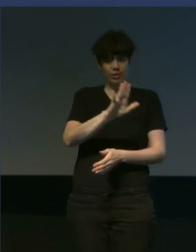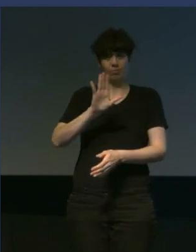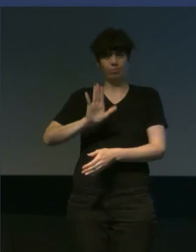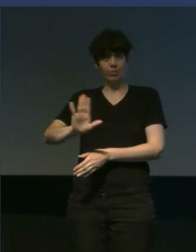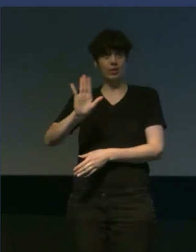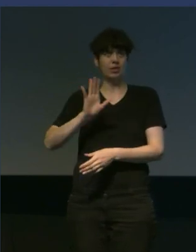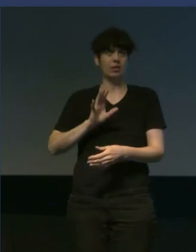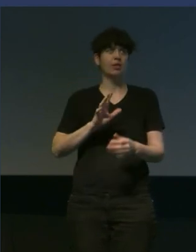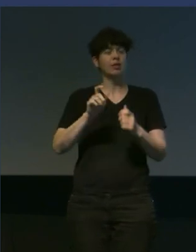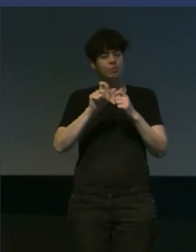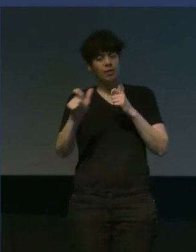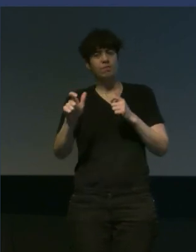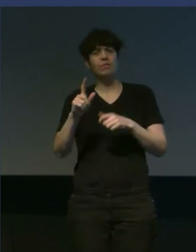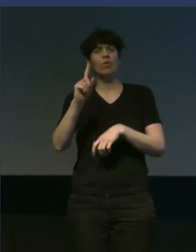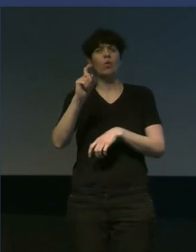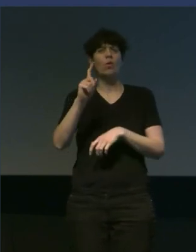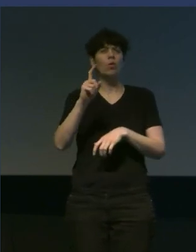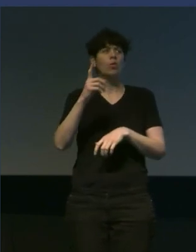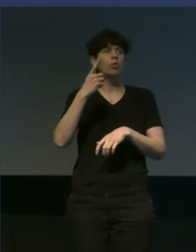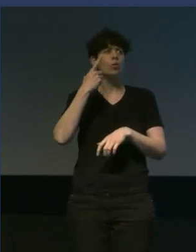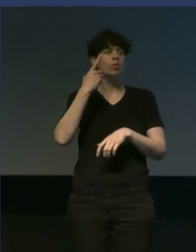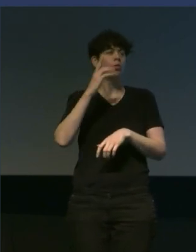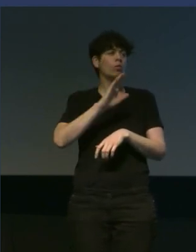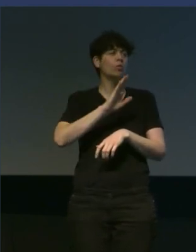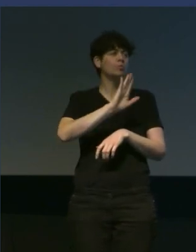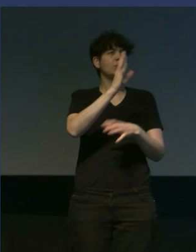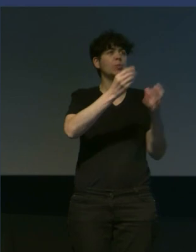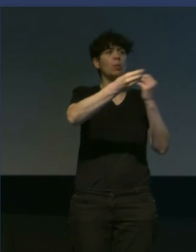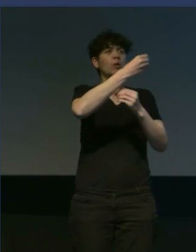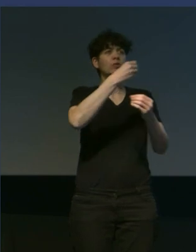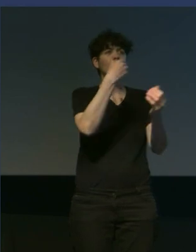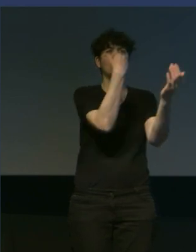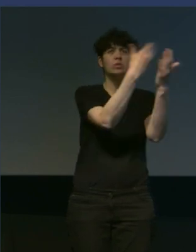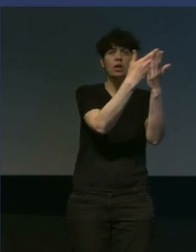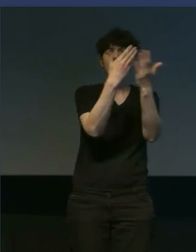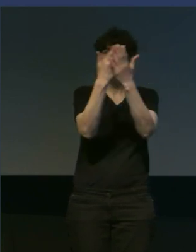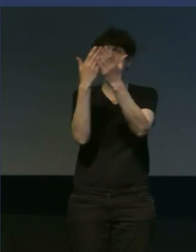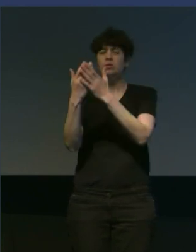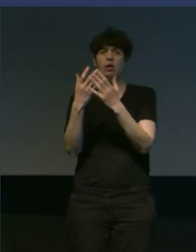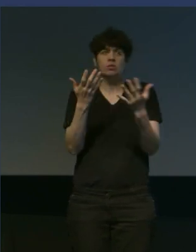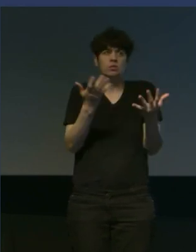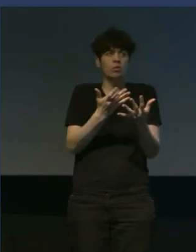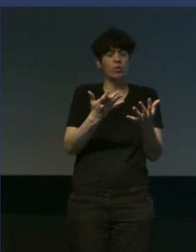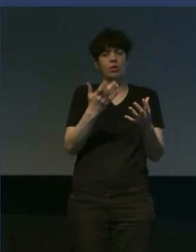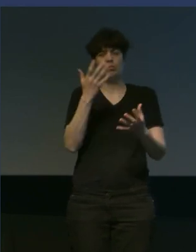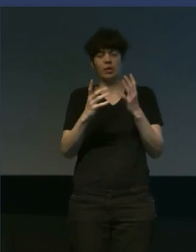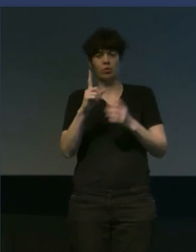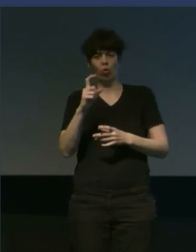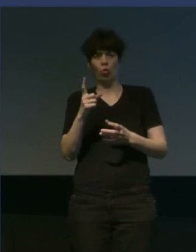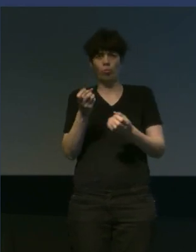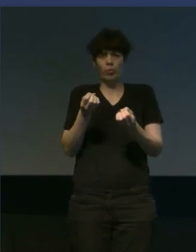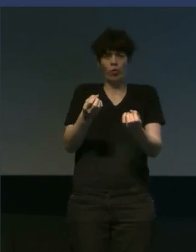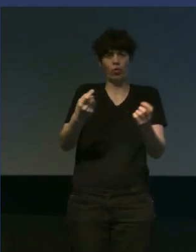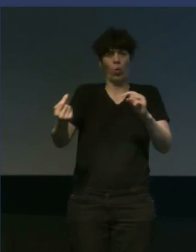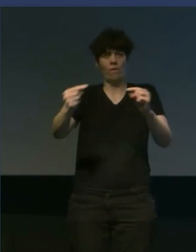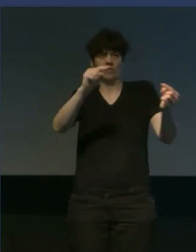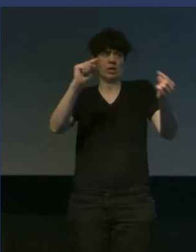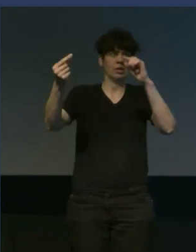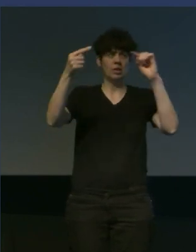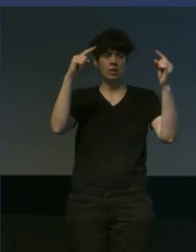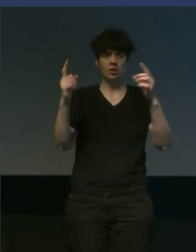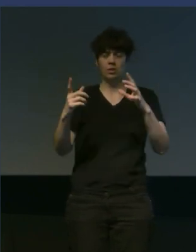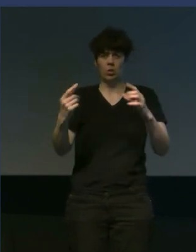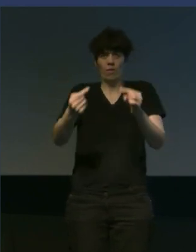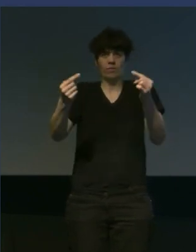quoi l'eau pour certaines populations? Est-ce que ça va créer des conflits? Ou est-ce qu'elle est? On peut avoir